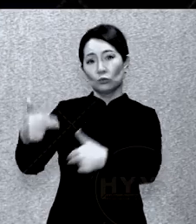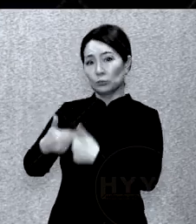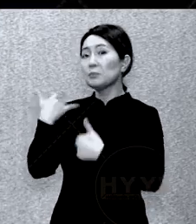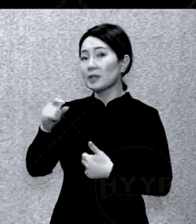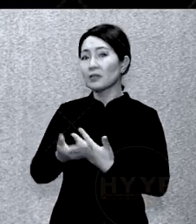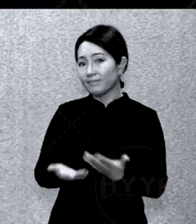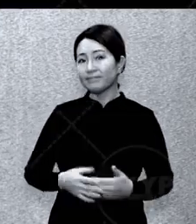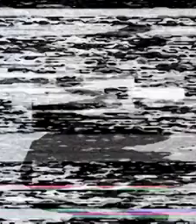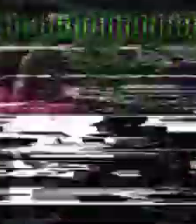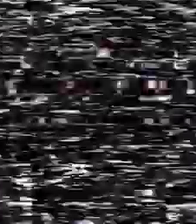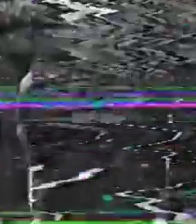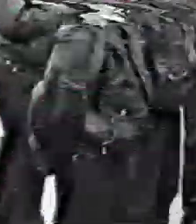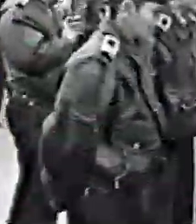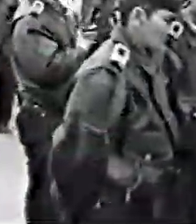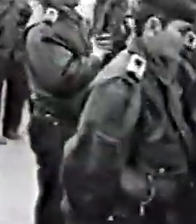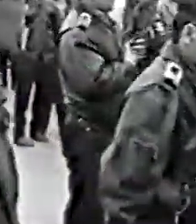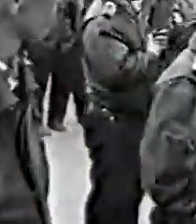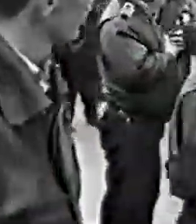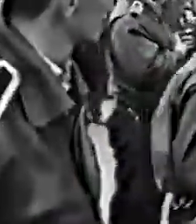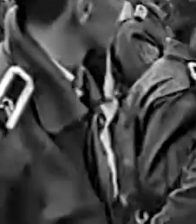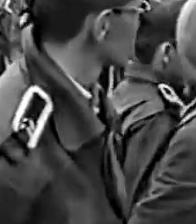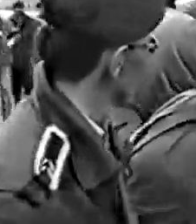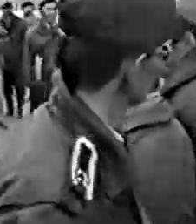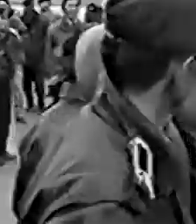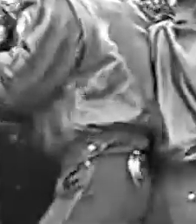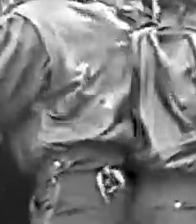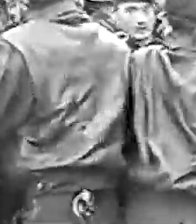Тэг аван дээрээс гаргаж өгч исэн.